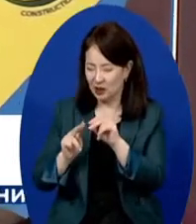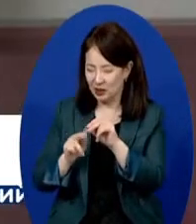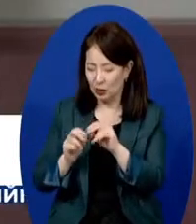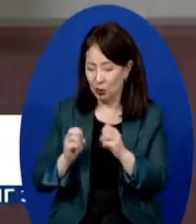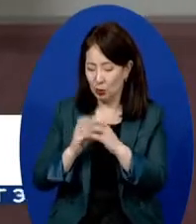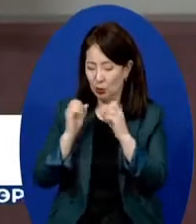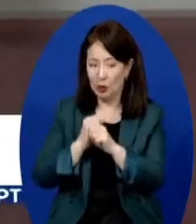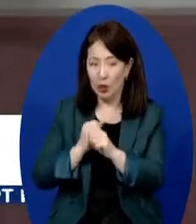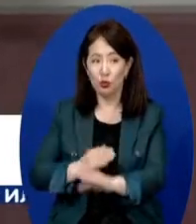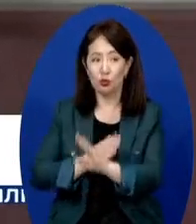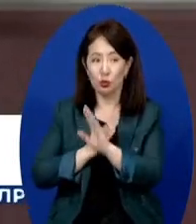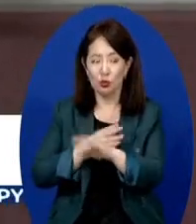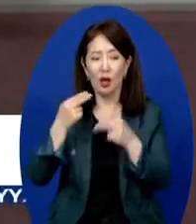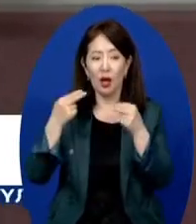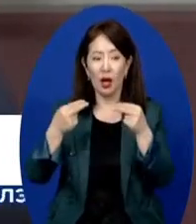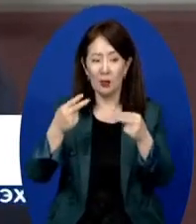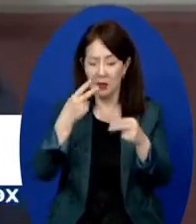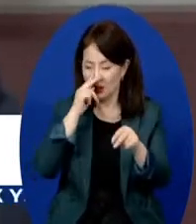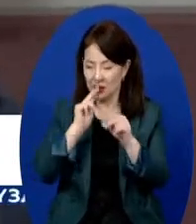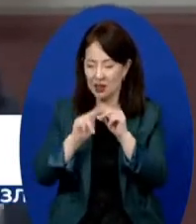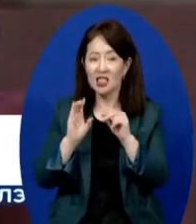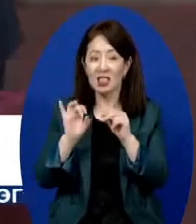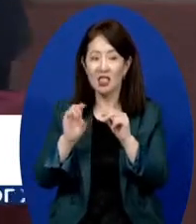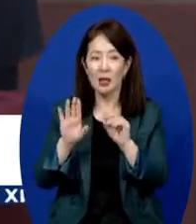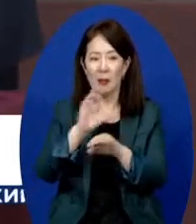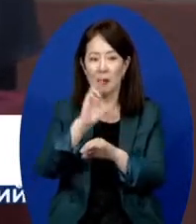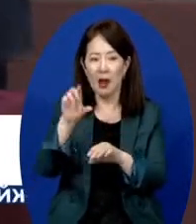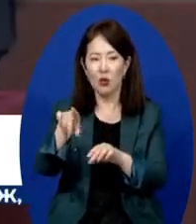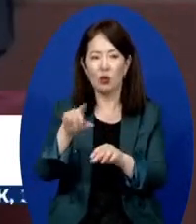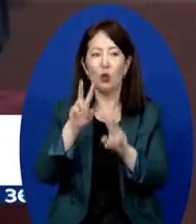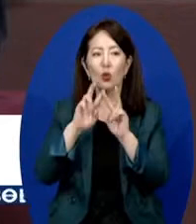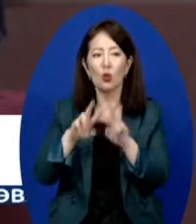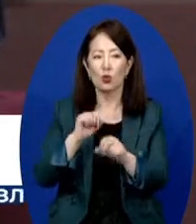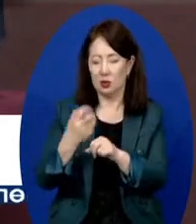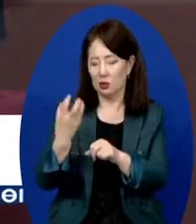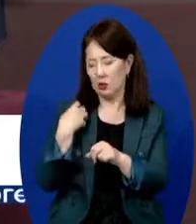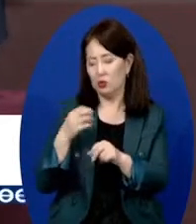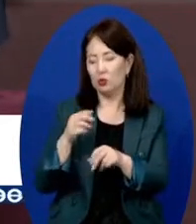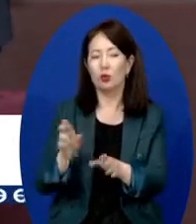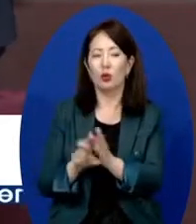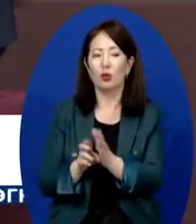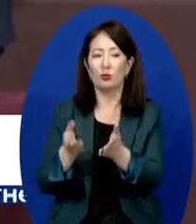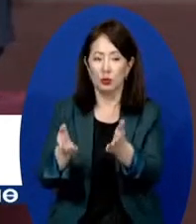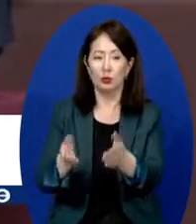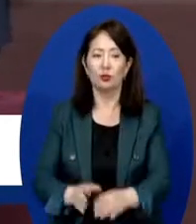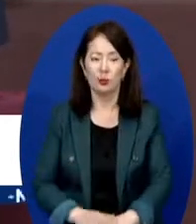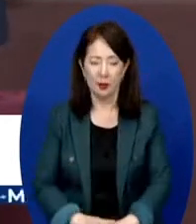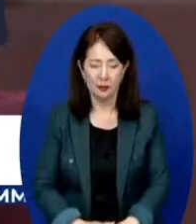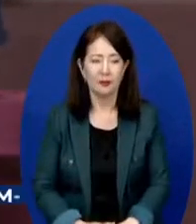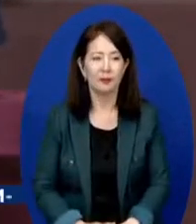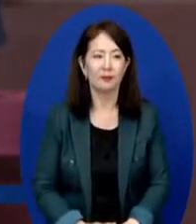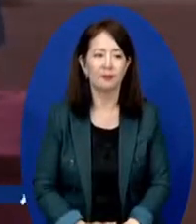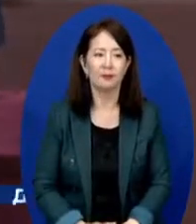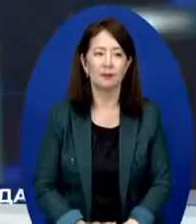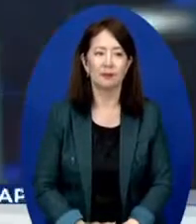Мөн бүтээн байгуулалтын ажил дууссан ч телекамер хяналтын системийг тухайн байгууллага үргэлжлүүлэн ашиглах боломжтой билээ.